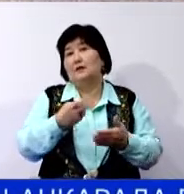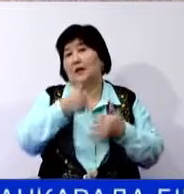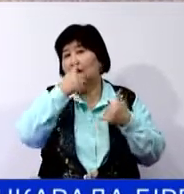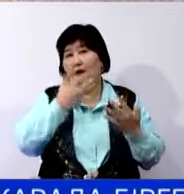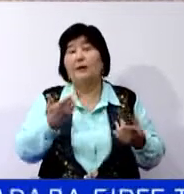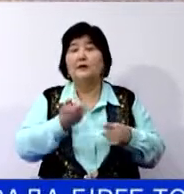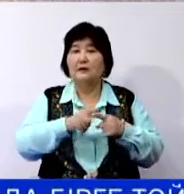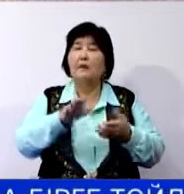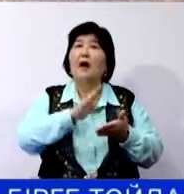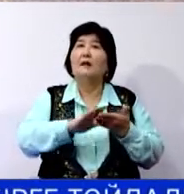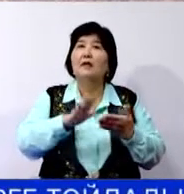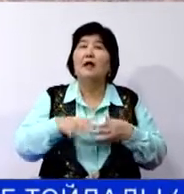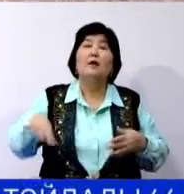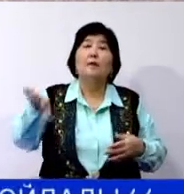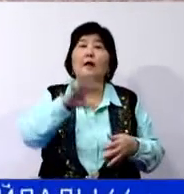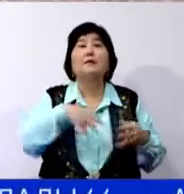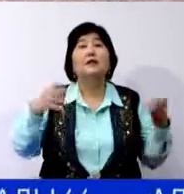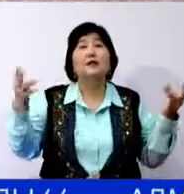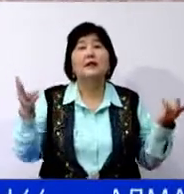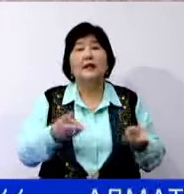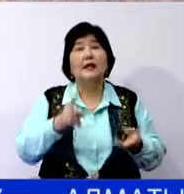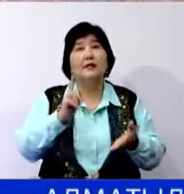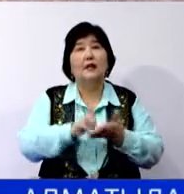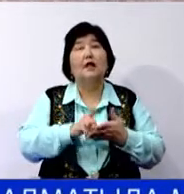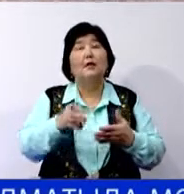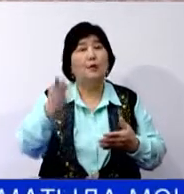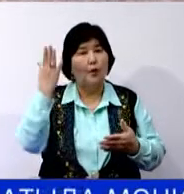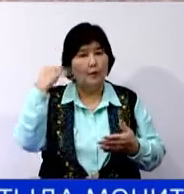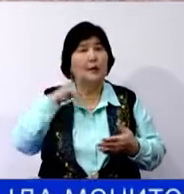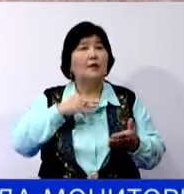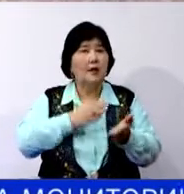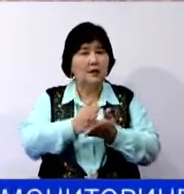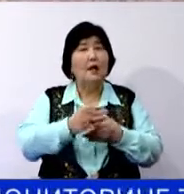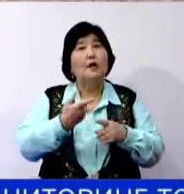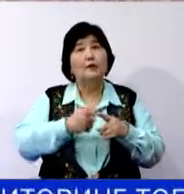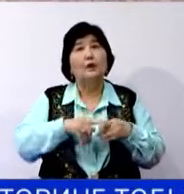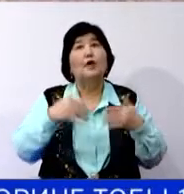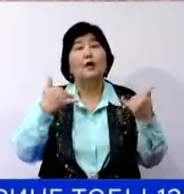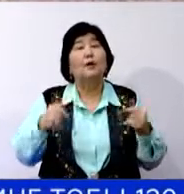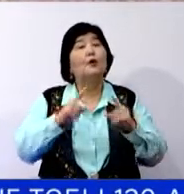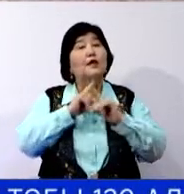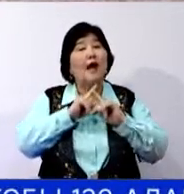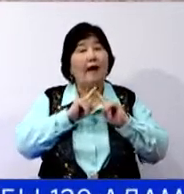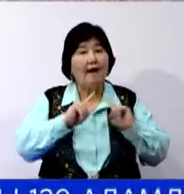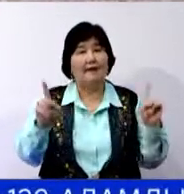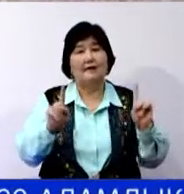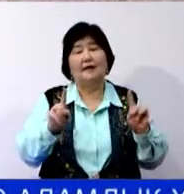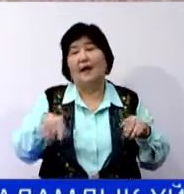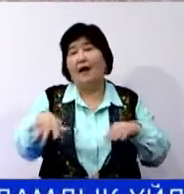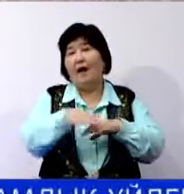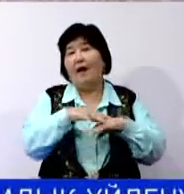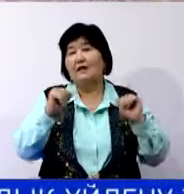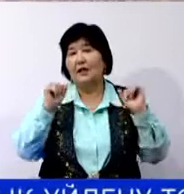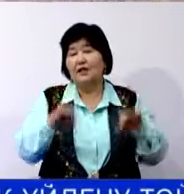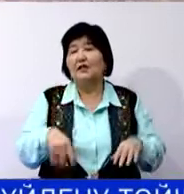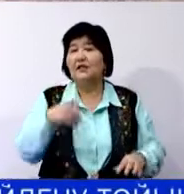Себебі тазалық бәрімізге керек нәрсе. Бұл бұрыннан істеліп келе жатқан нәрсе. Бірақ сонда да бүгін айрықша кәдімгі халықтың жиналып